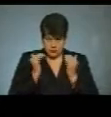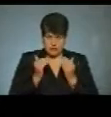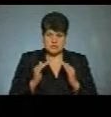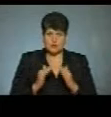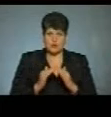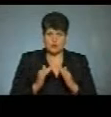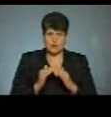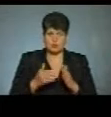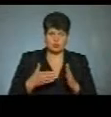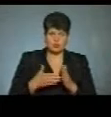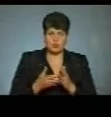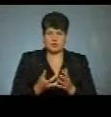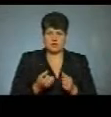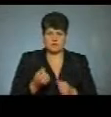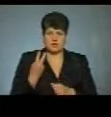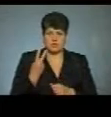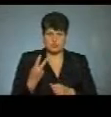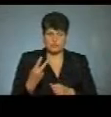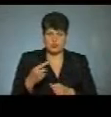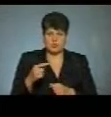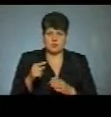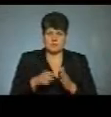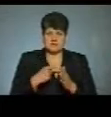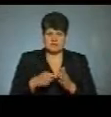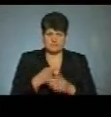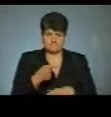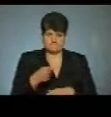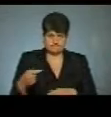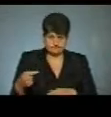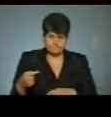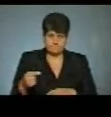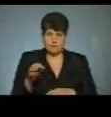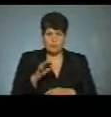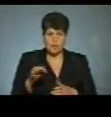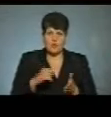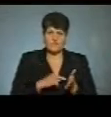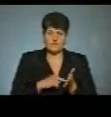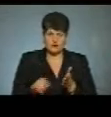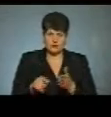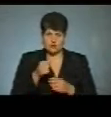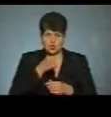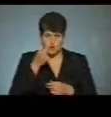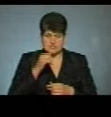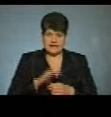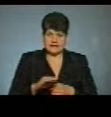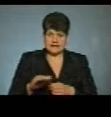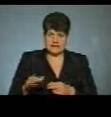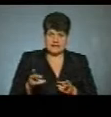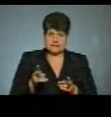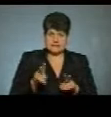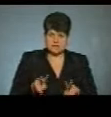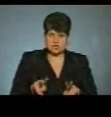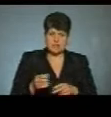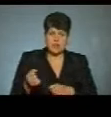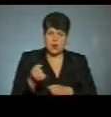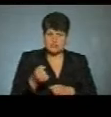вдома до отримання 2 негативних мазків методом ПЛР. Про виписку дорослих і дітей, які залишилися